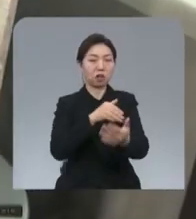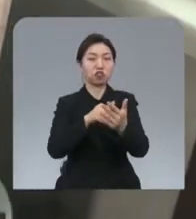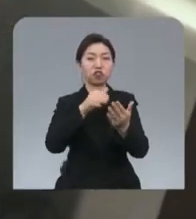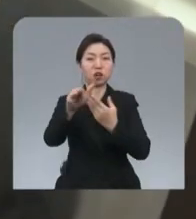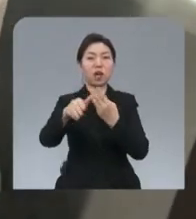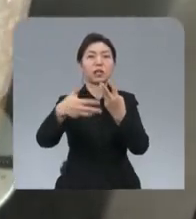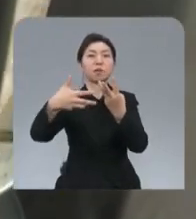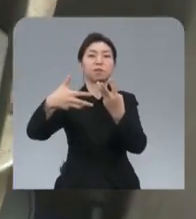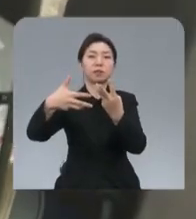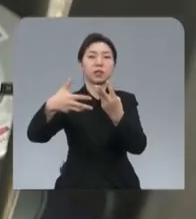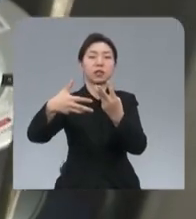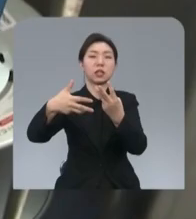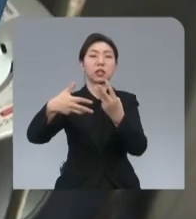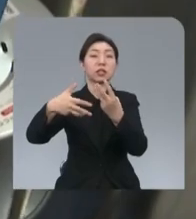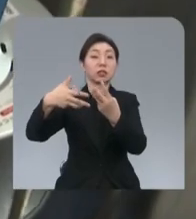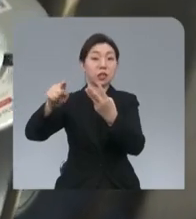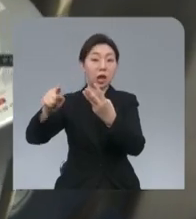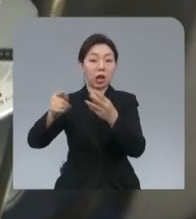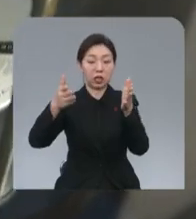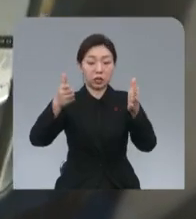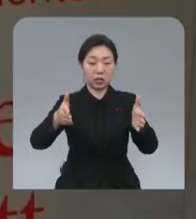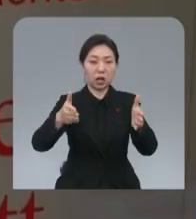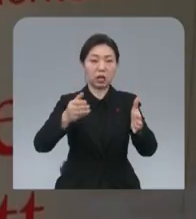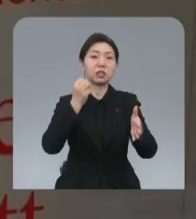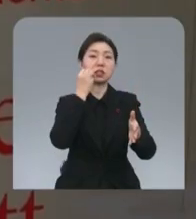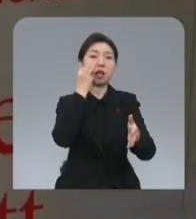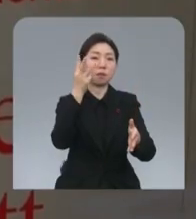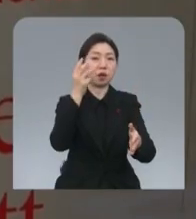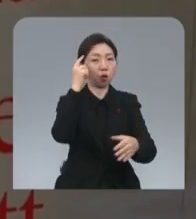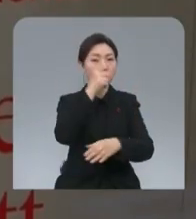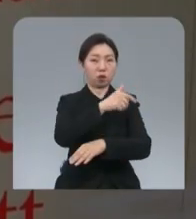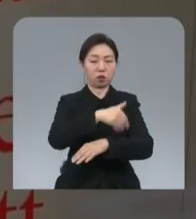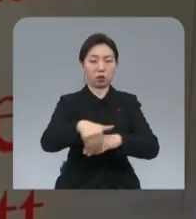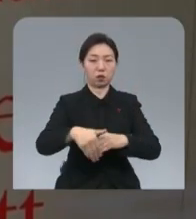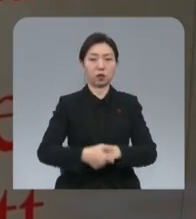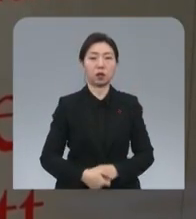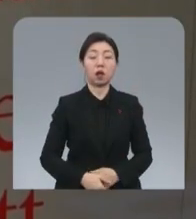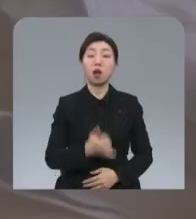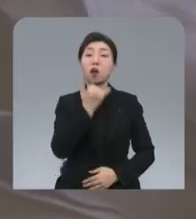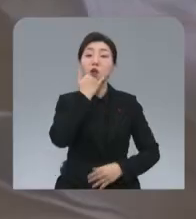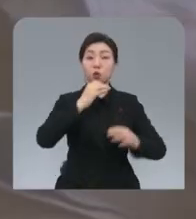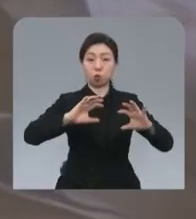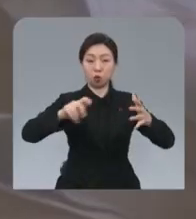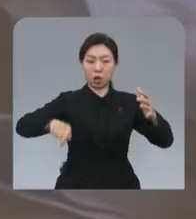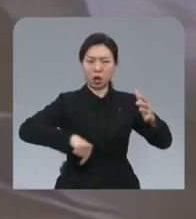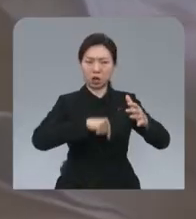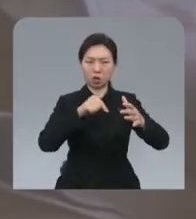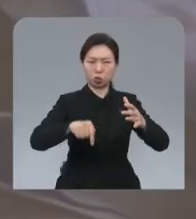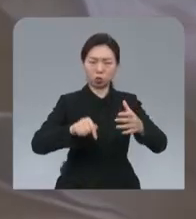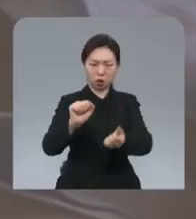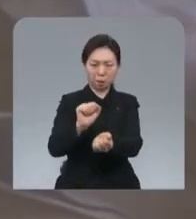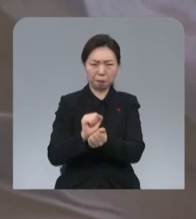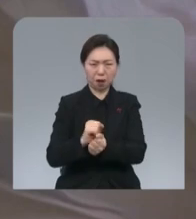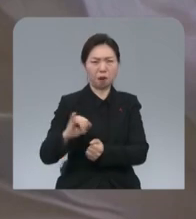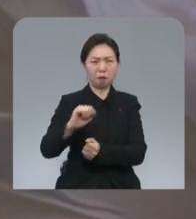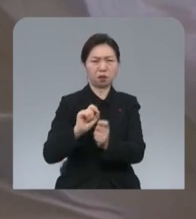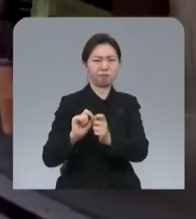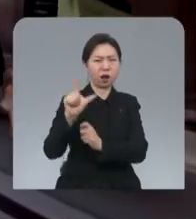예방 효과가 현저히 낮아지기 때문입니다. 오미크론은 독일에서도 곧 우세종이 될 것이